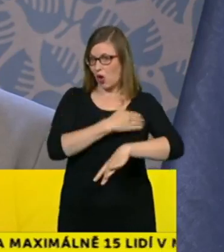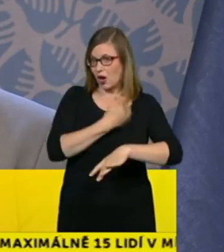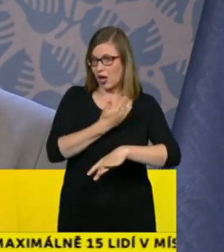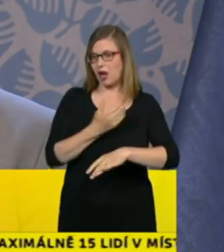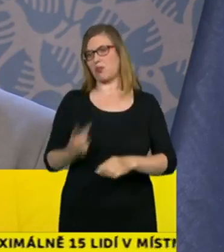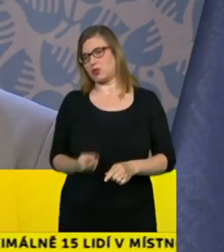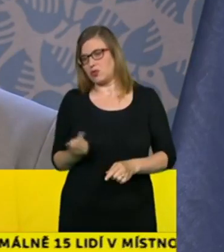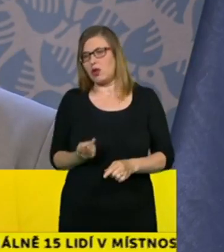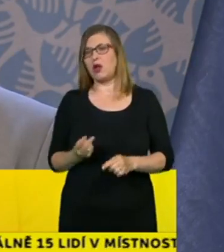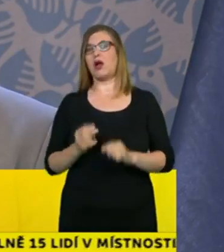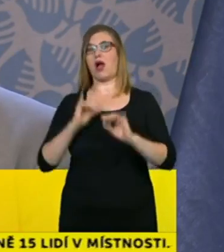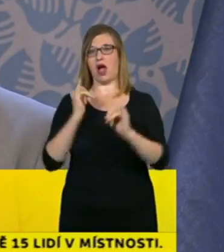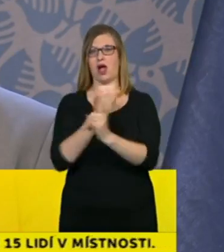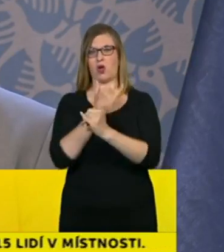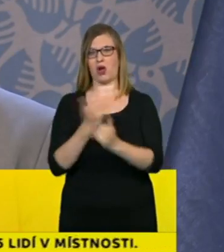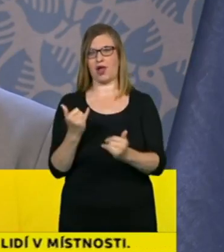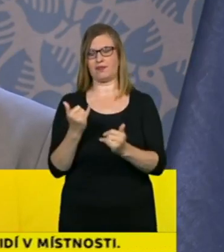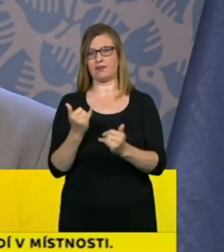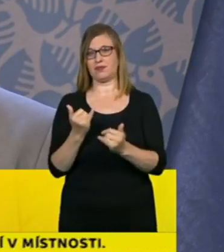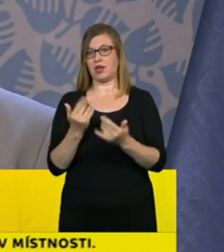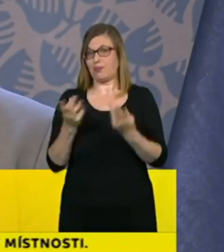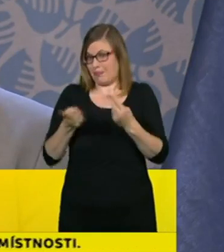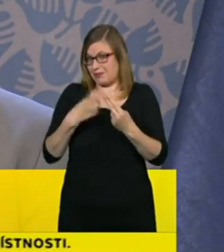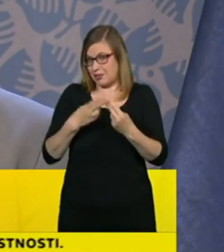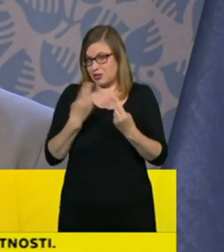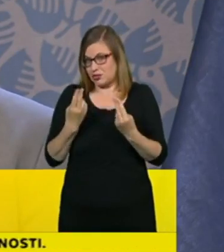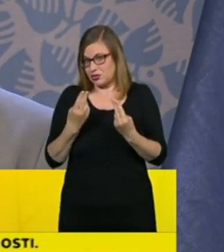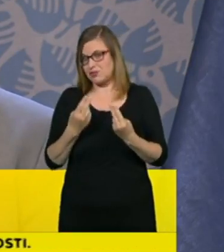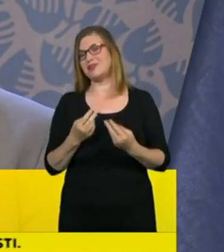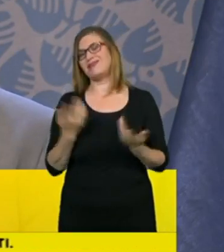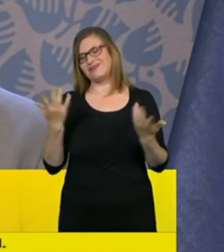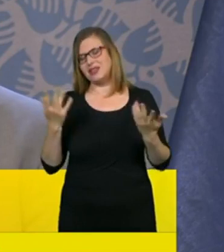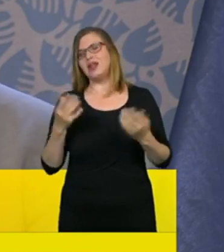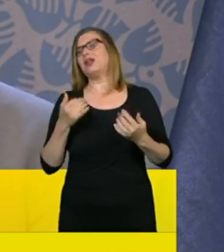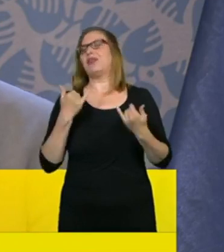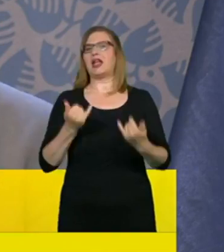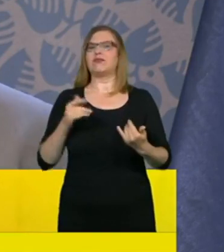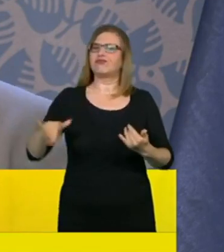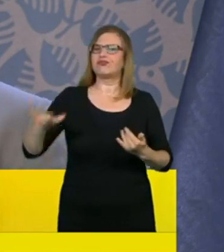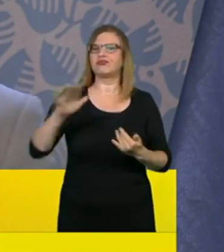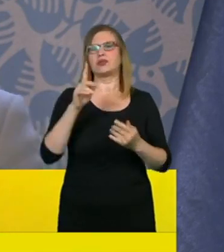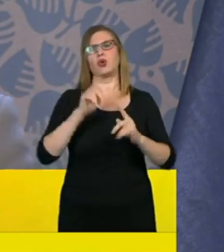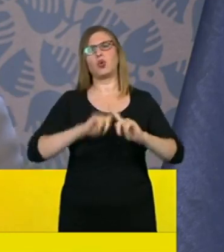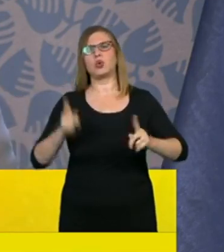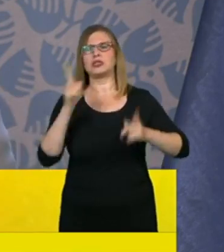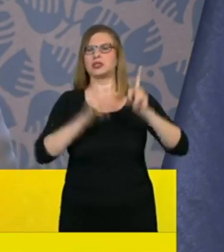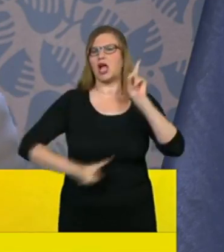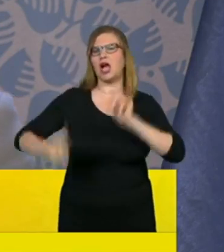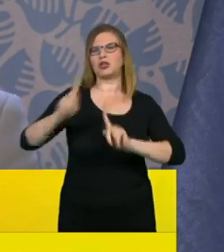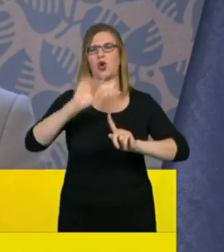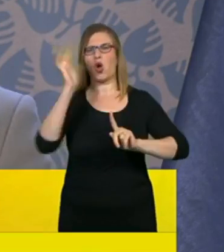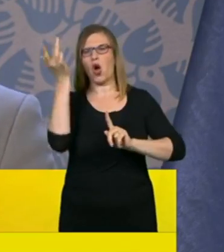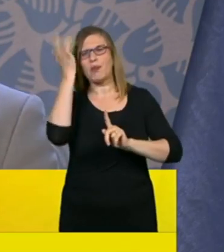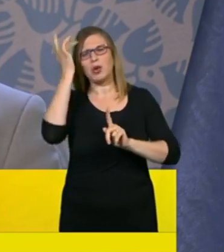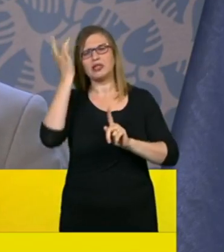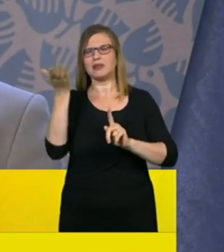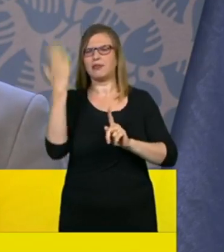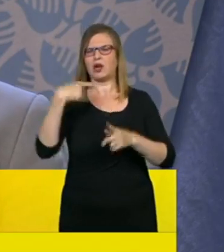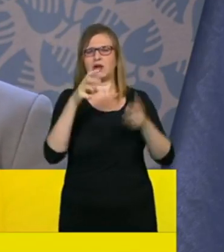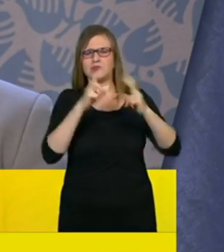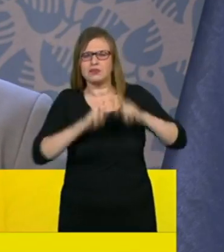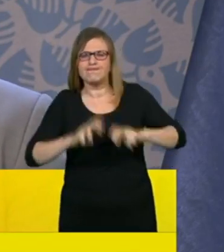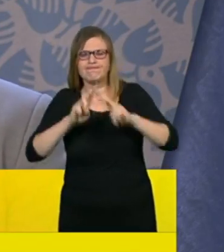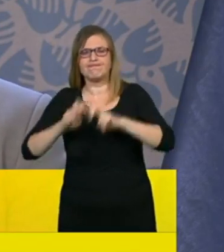řadu různých studií a ne všechny výsledky jsou jednoznačné, nicméně ten závěr z toho poměrně jednoznačný